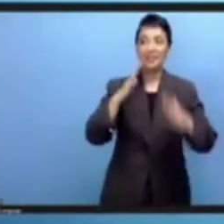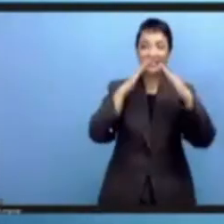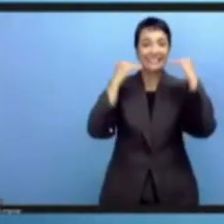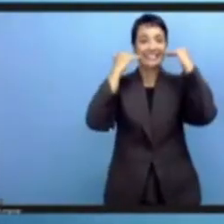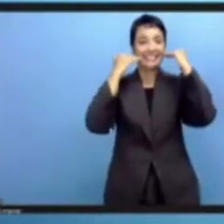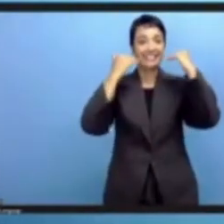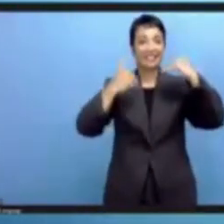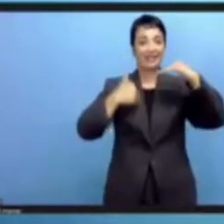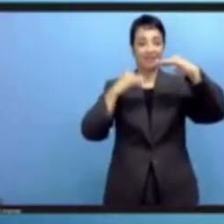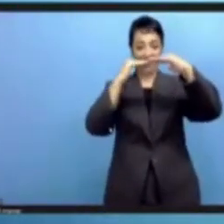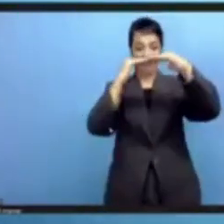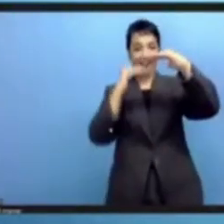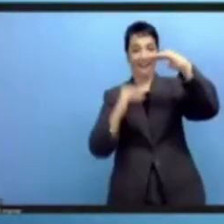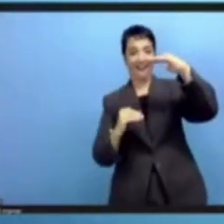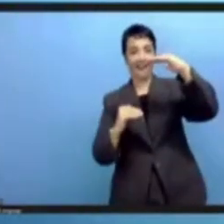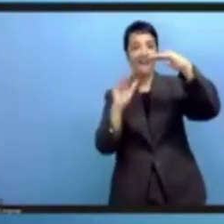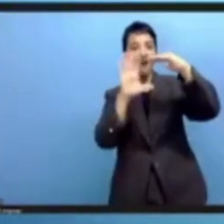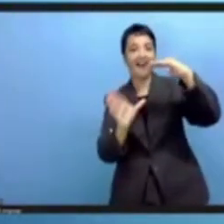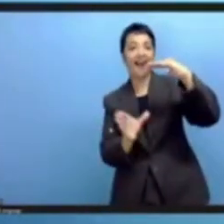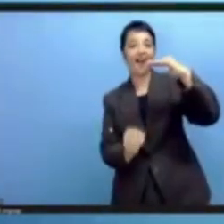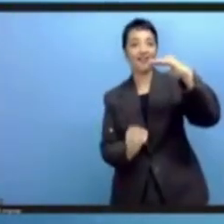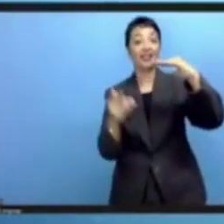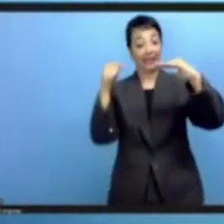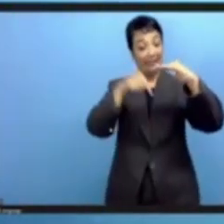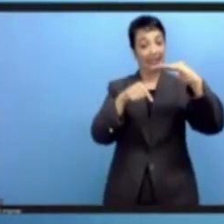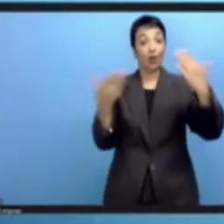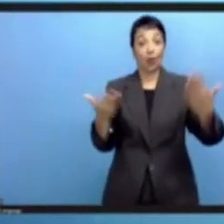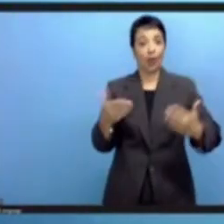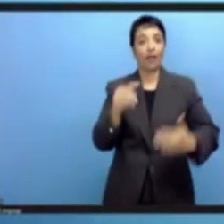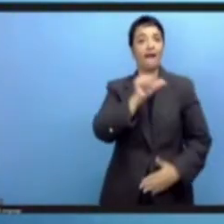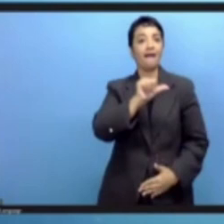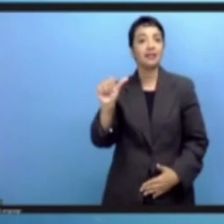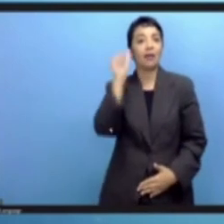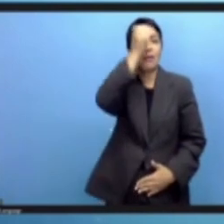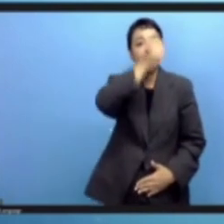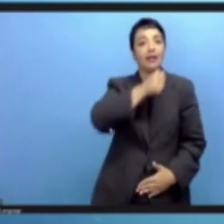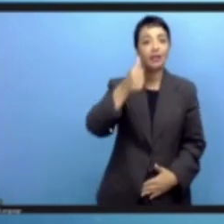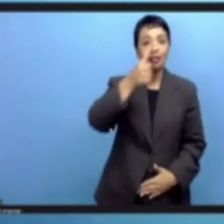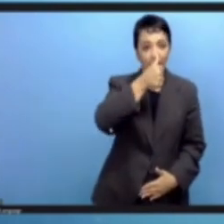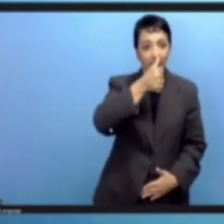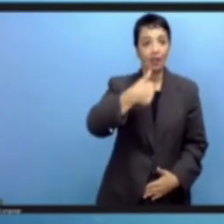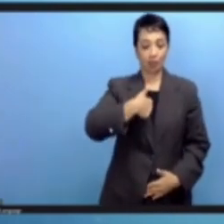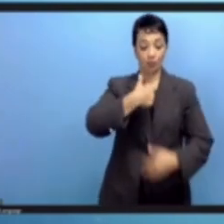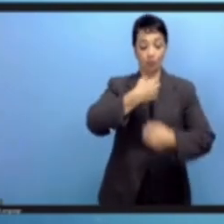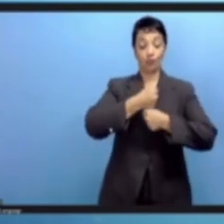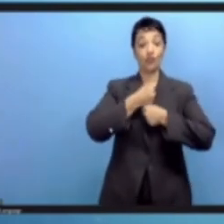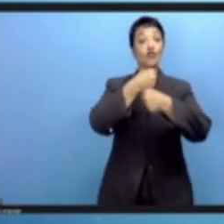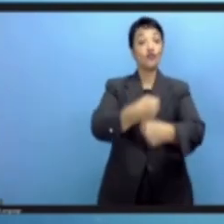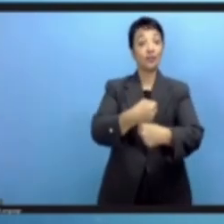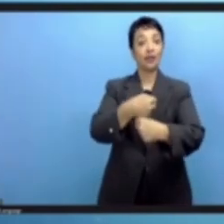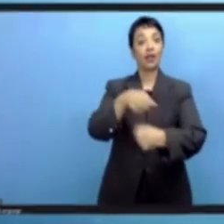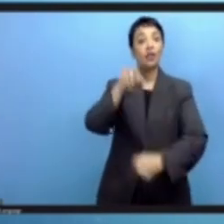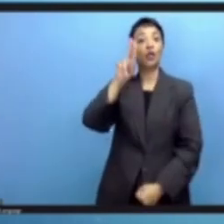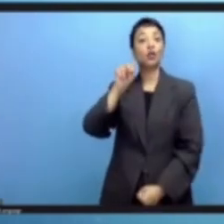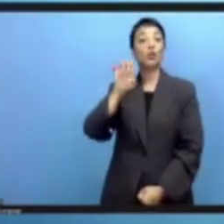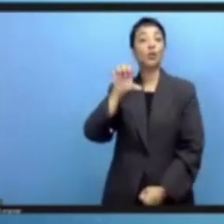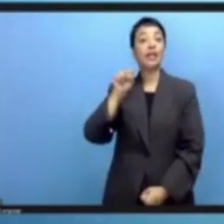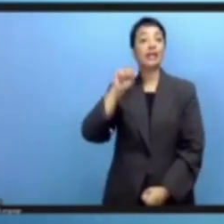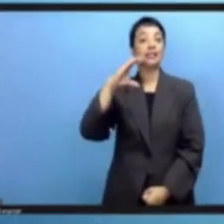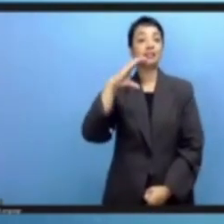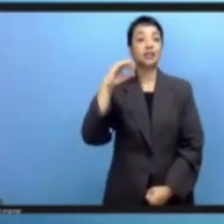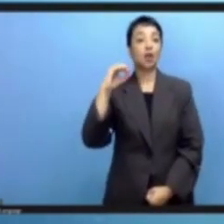Je viens de l'Afrique du Nord et c'est un grand plaisir pour moi de me retrouver en Afrique subsaharienne en Éthiopie, en tant que